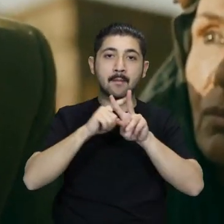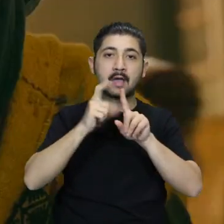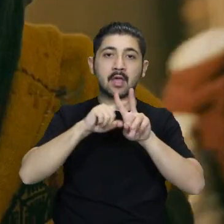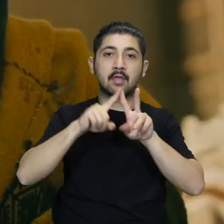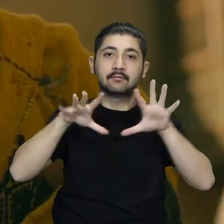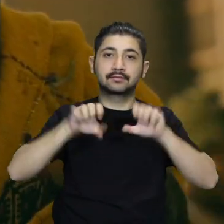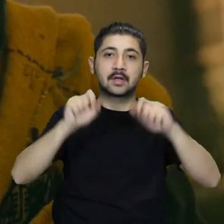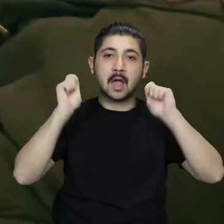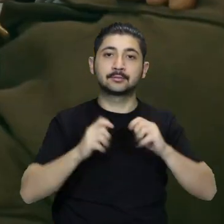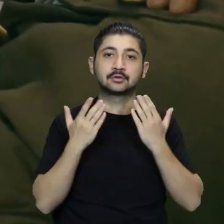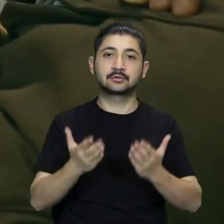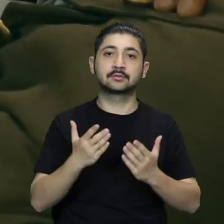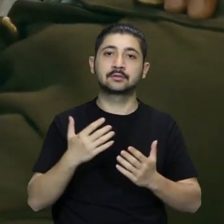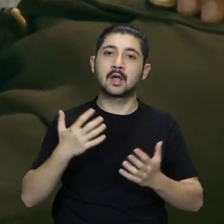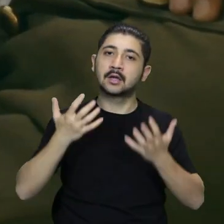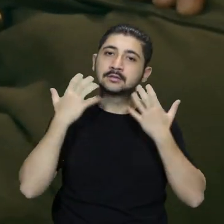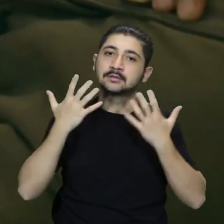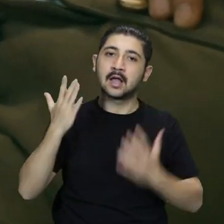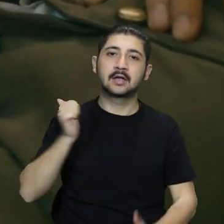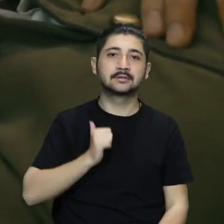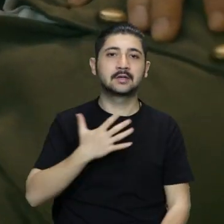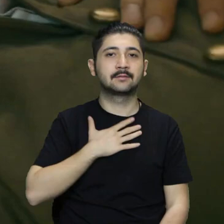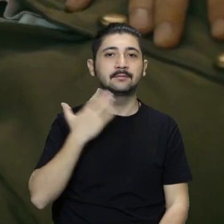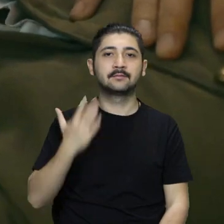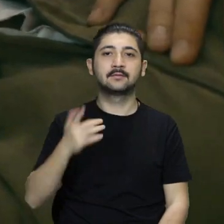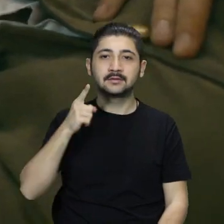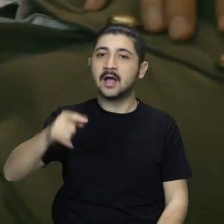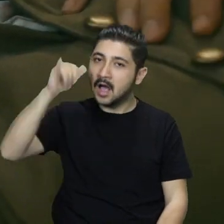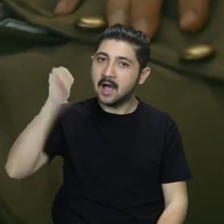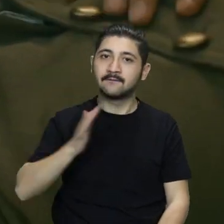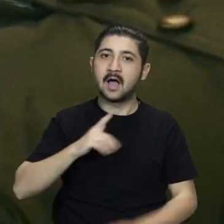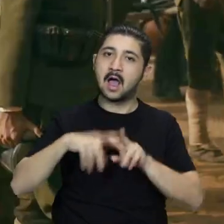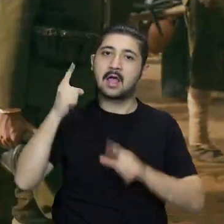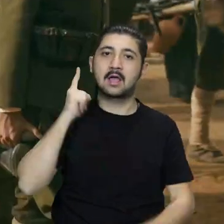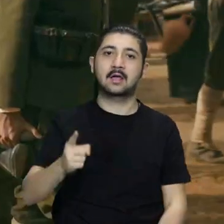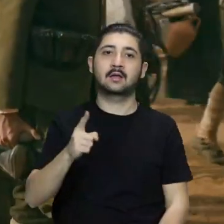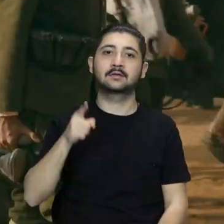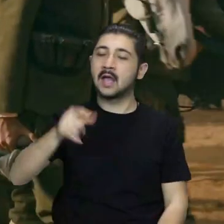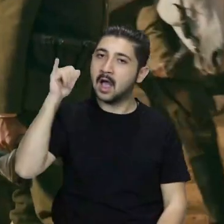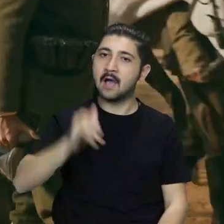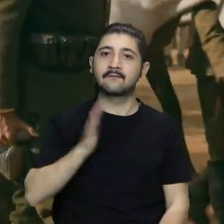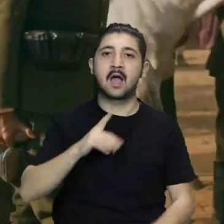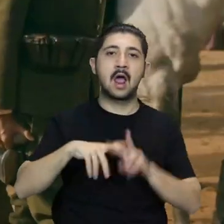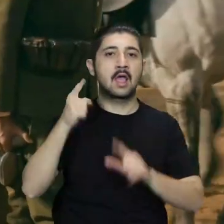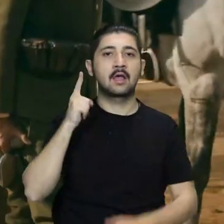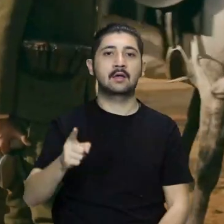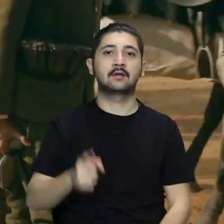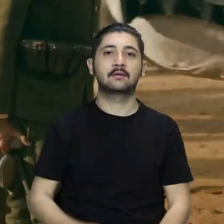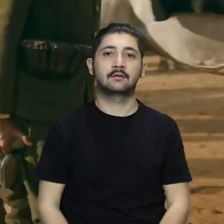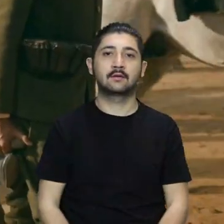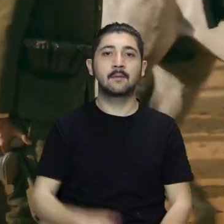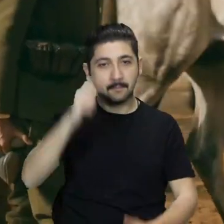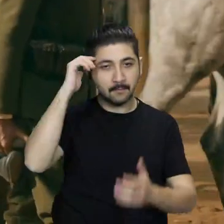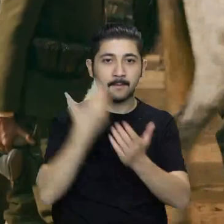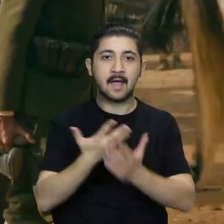etmiş. Arsanım benim. Sen hep haklıydın be Ali. Sen hep haklıydın Ali.